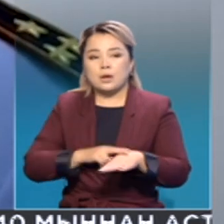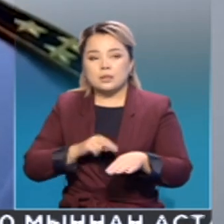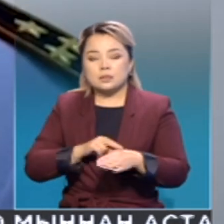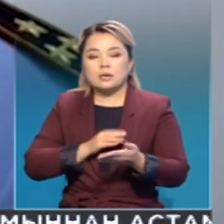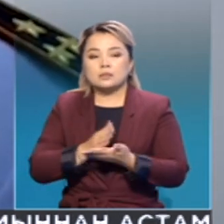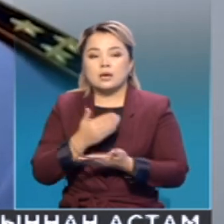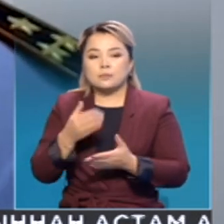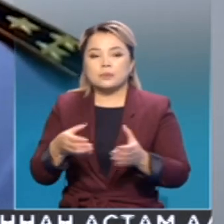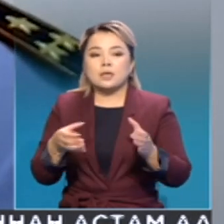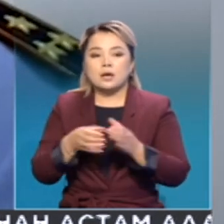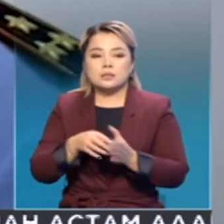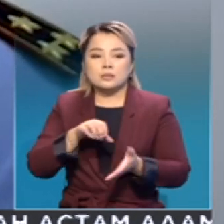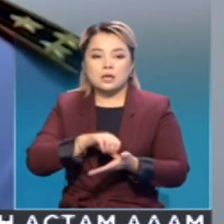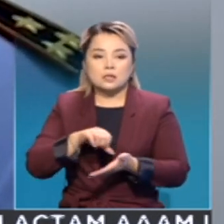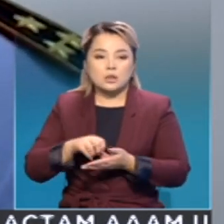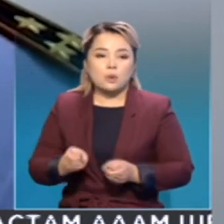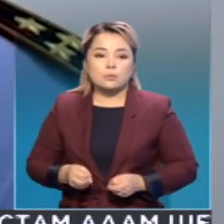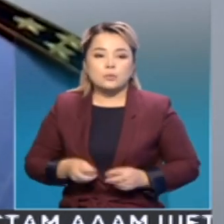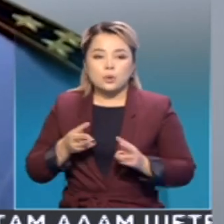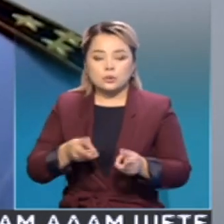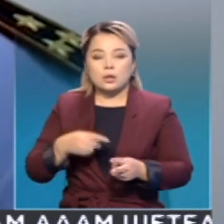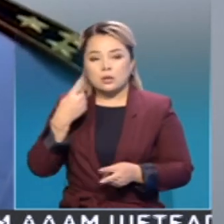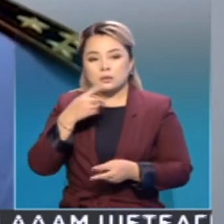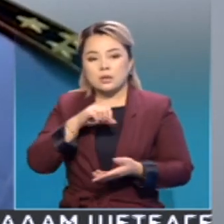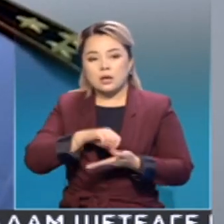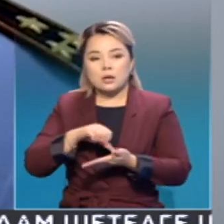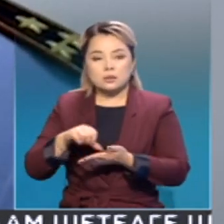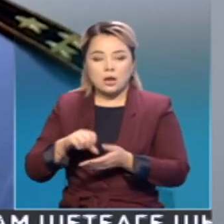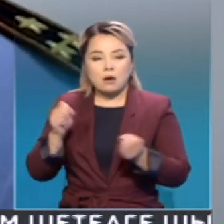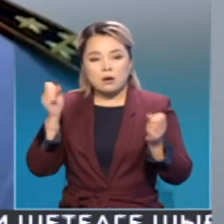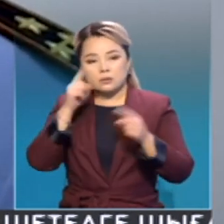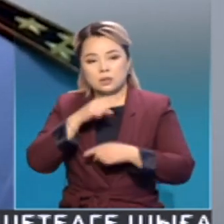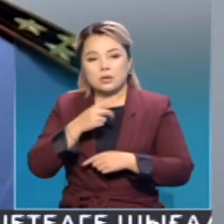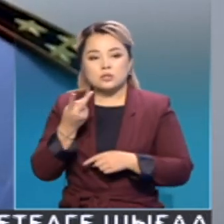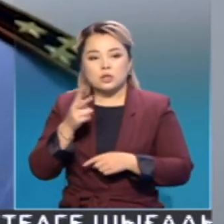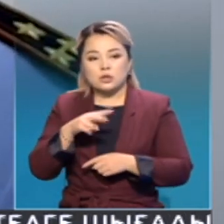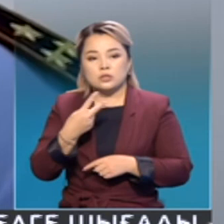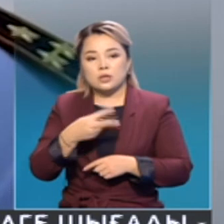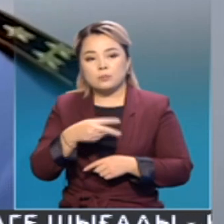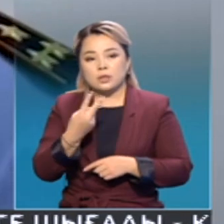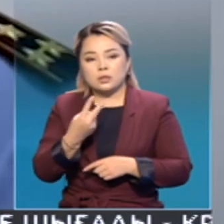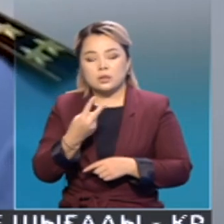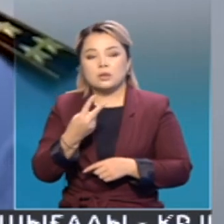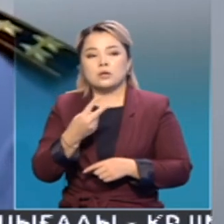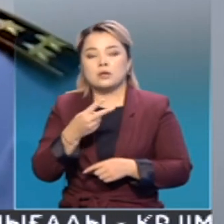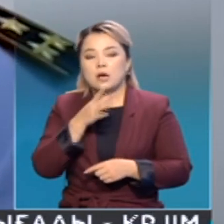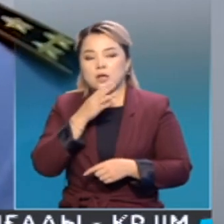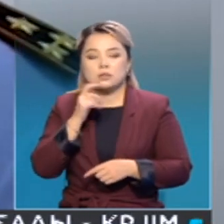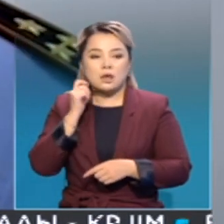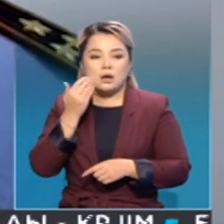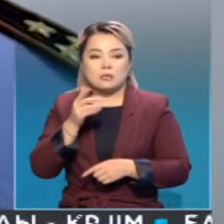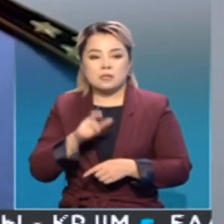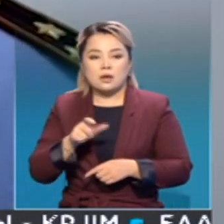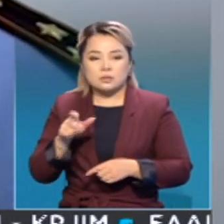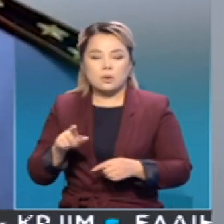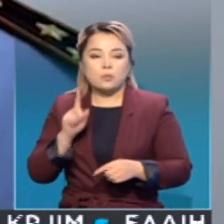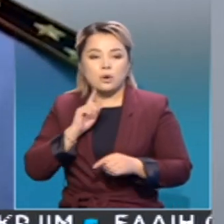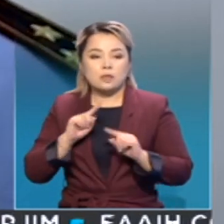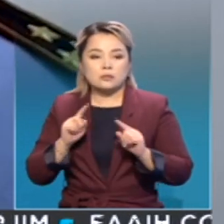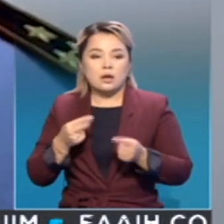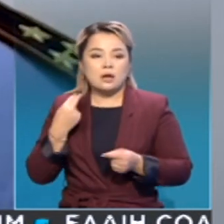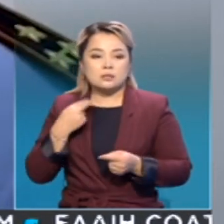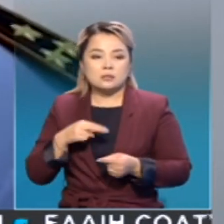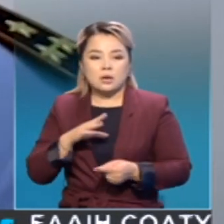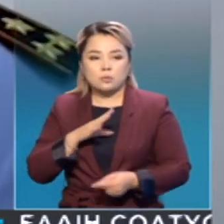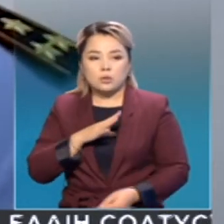қызметкерлері мен қылмысқа қатысты барлық тұлғалар анықталды. Олардың екеуі 22 және 27 жастағы Шу қаласының тұрғындары уақытша ұстау изоляторына